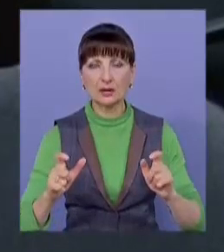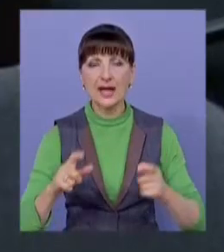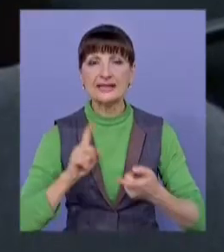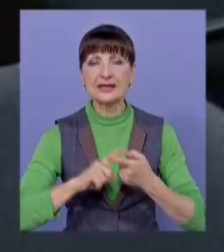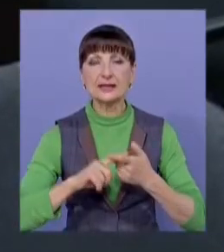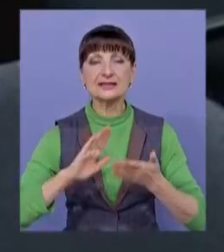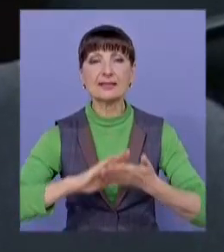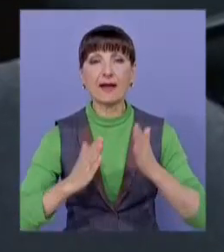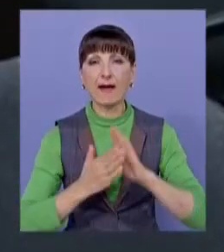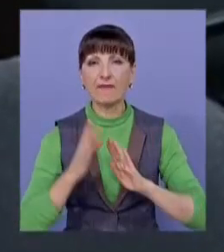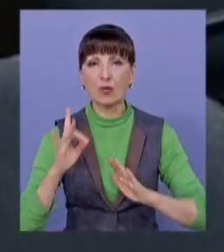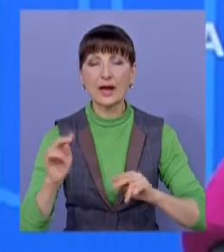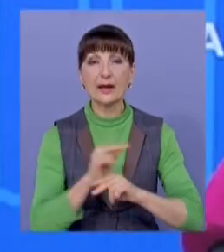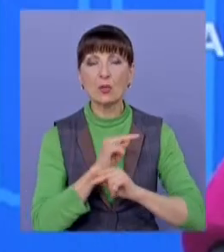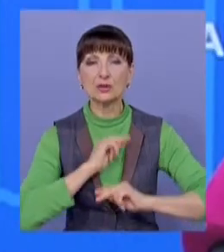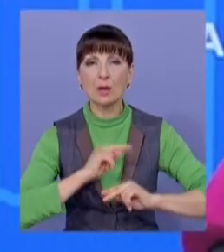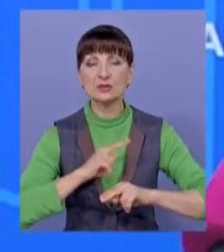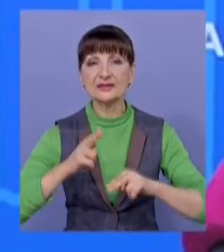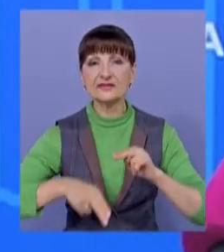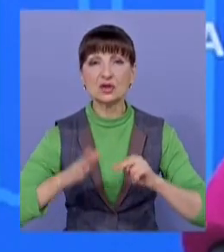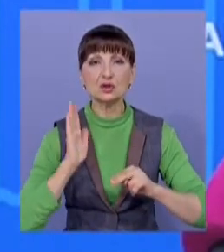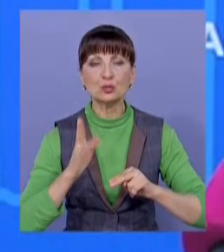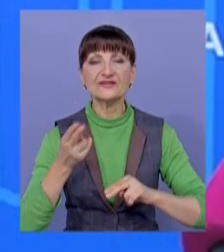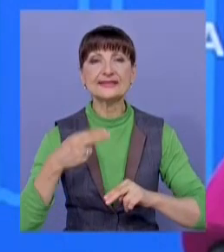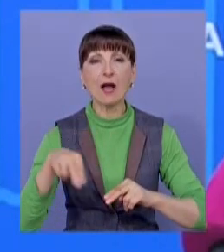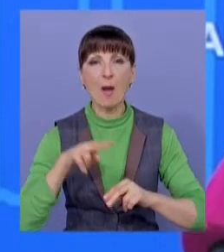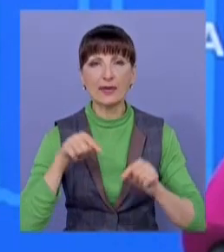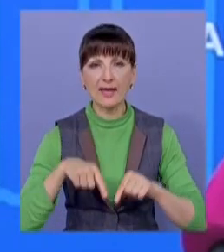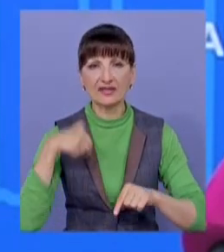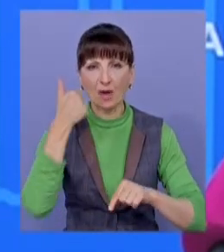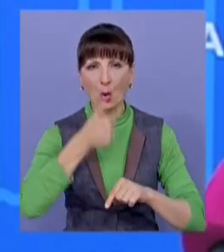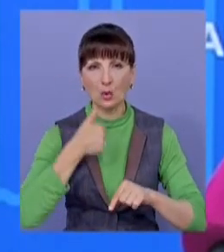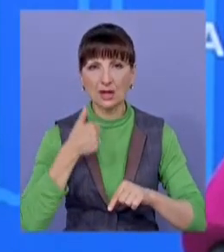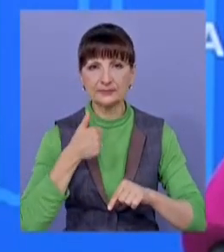согласно договору, ремонтные работы завершатся в декабре текущего